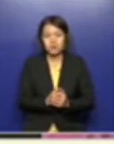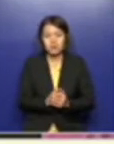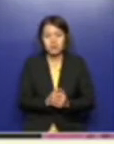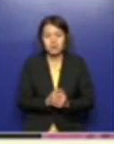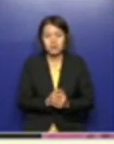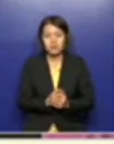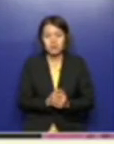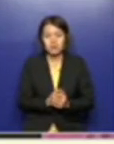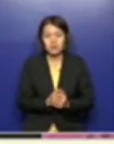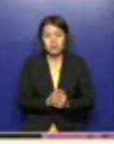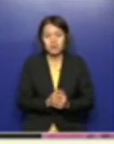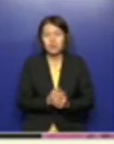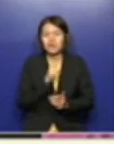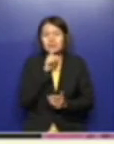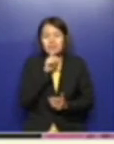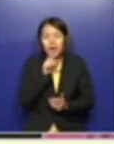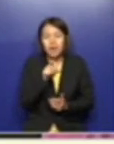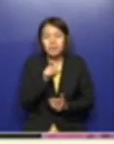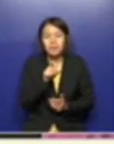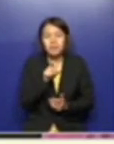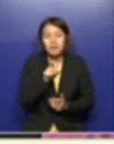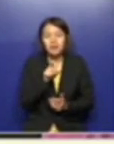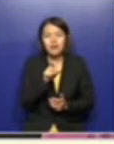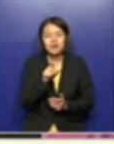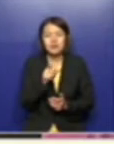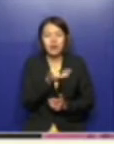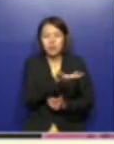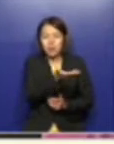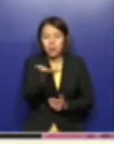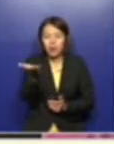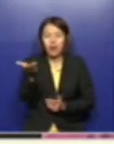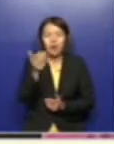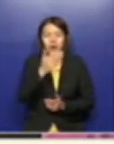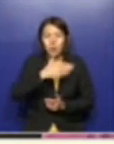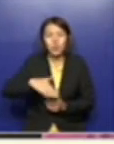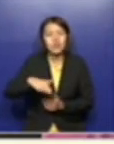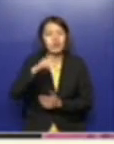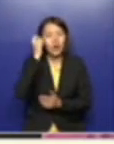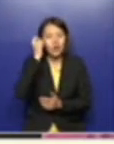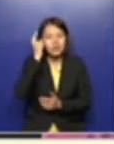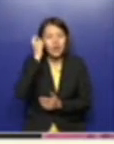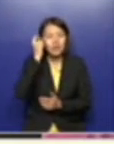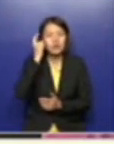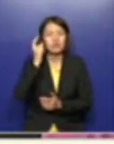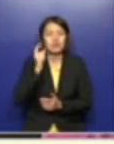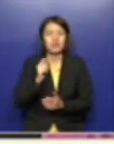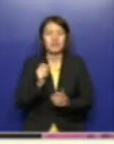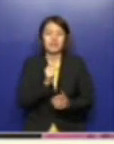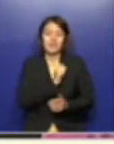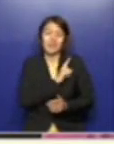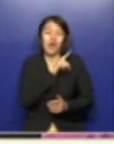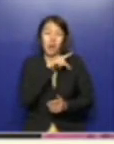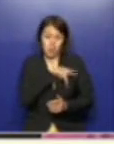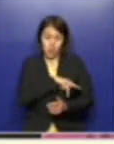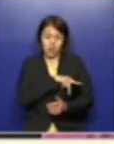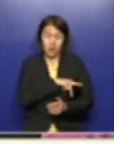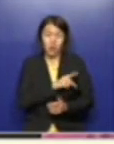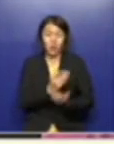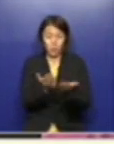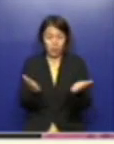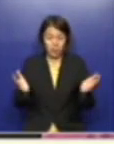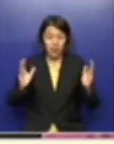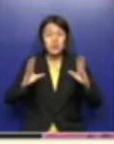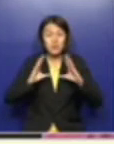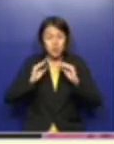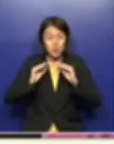องนี้ที่ผมจะต้องถามเพื่อให้เป็นที่เข้าใจกันของชาวพุทธและในสภาแห่งนี้เ